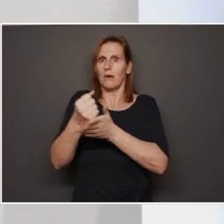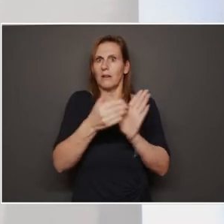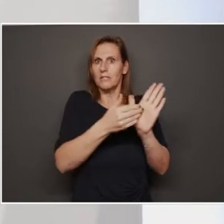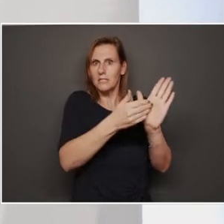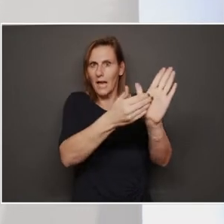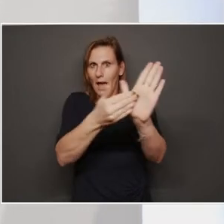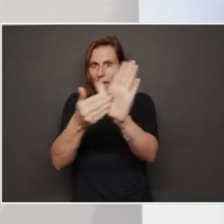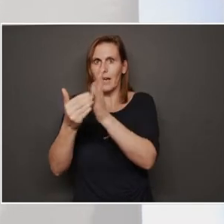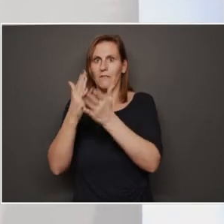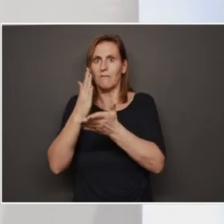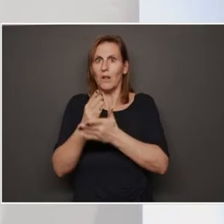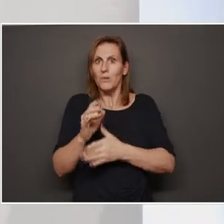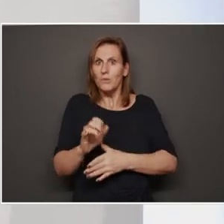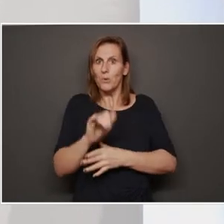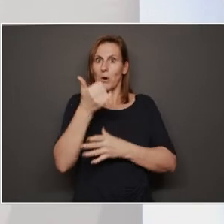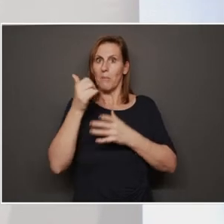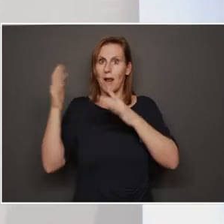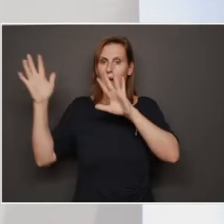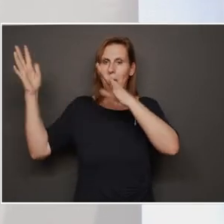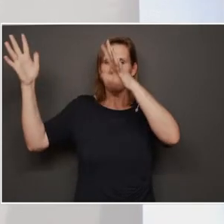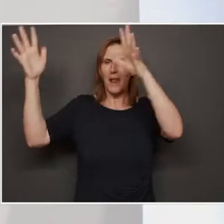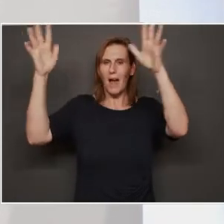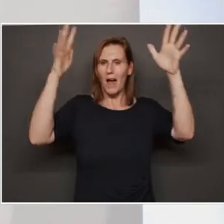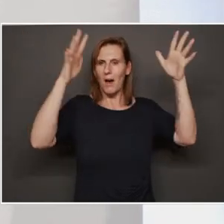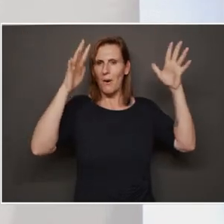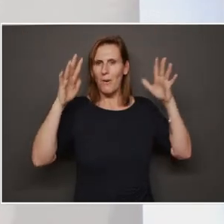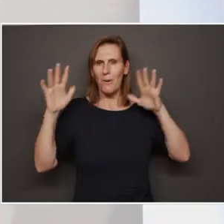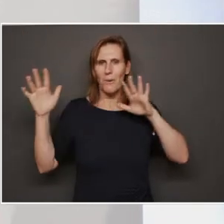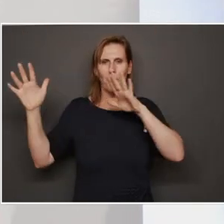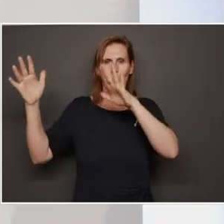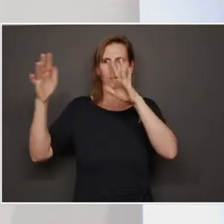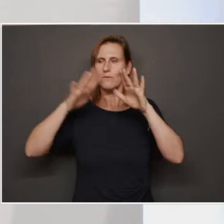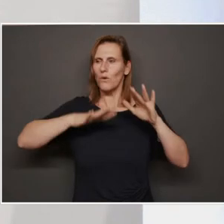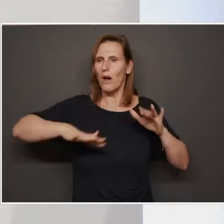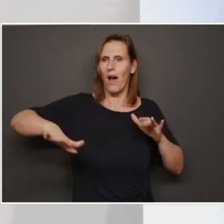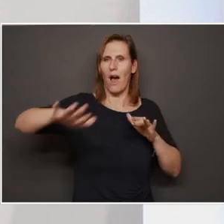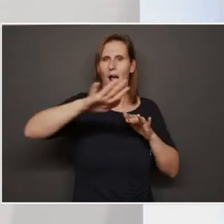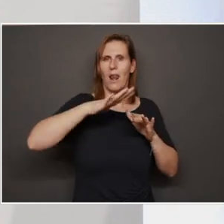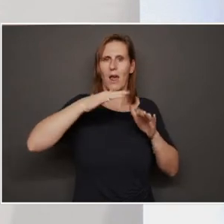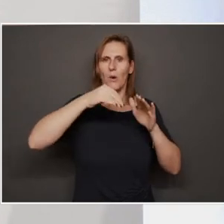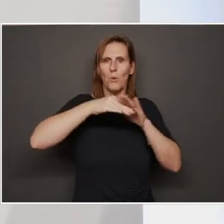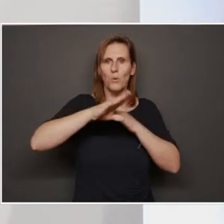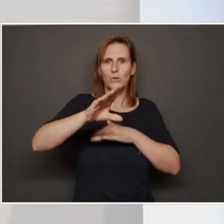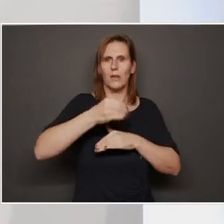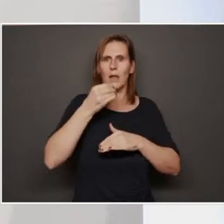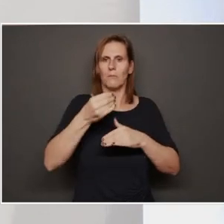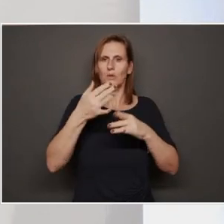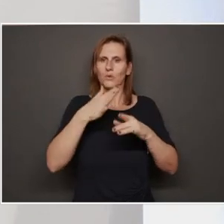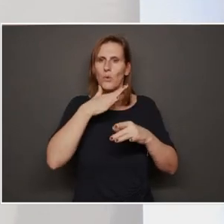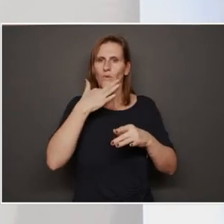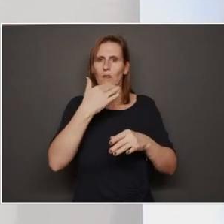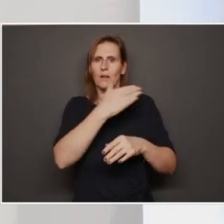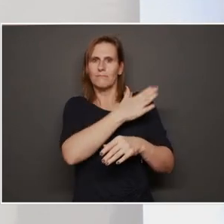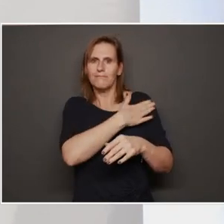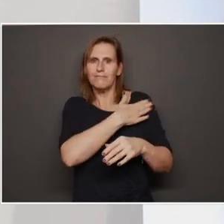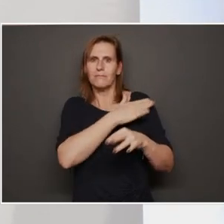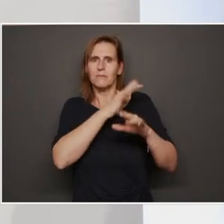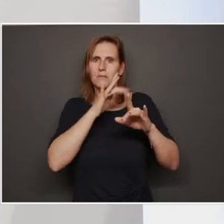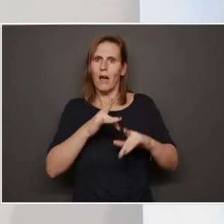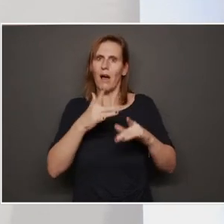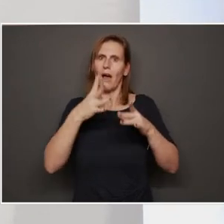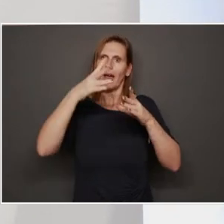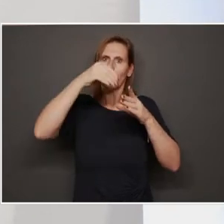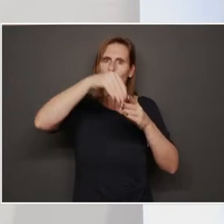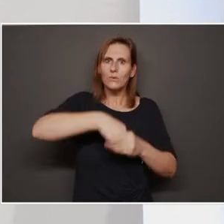ein Applaus für all diese Unternehmen, die sich so verdient gemacht haben um